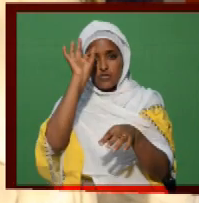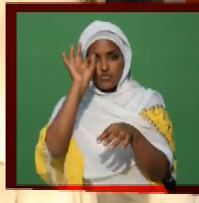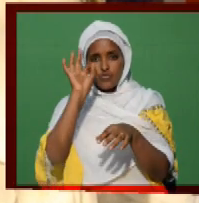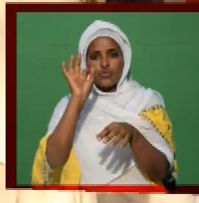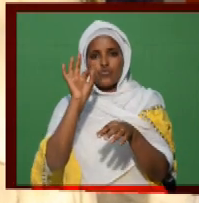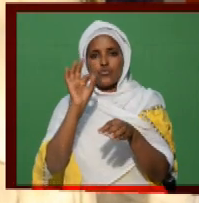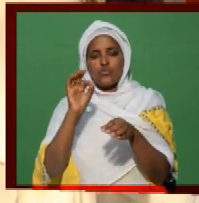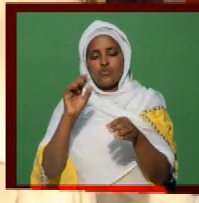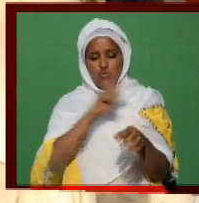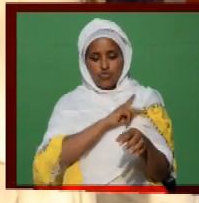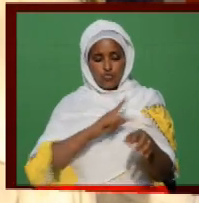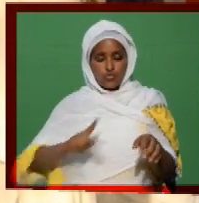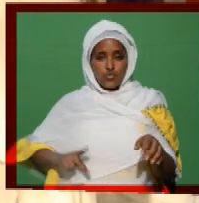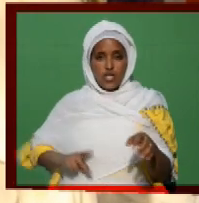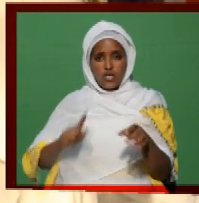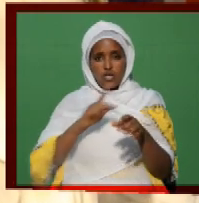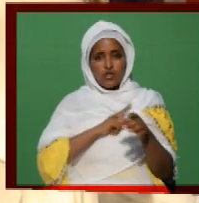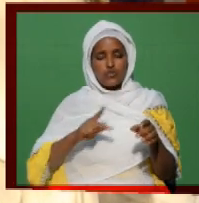ነገስቱ